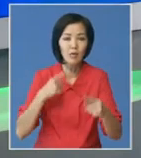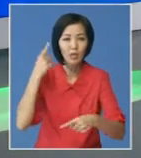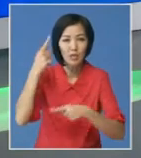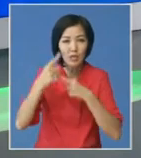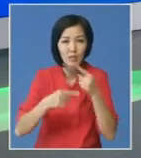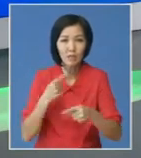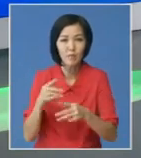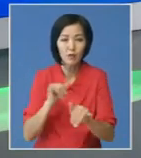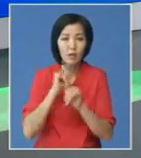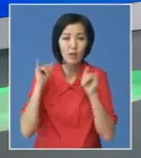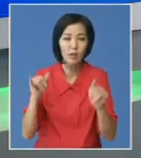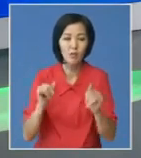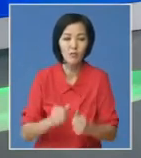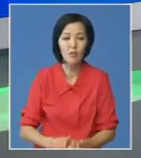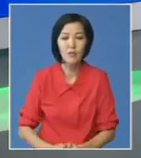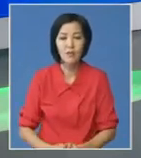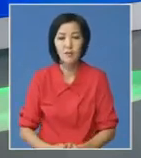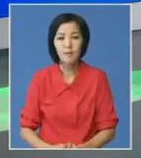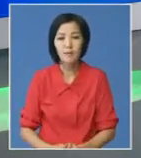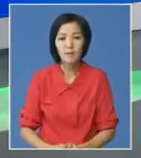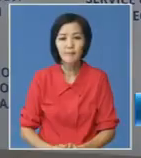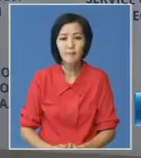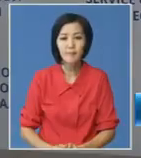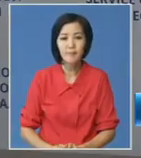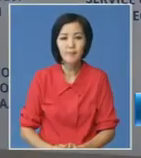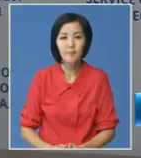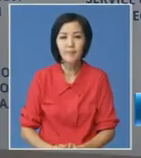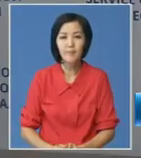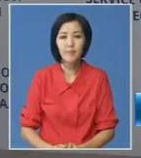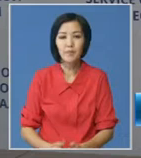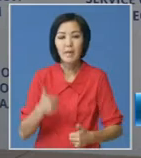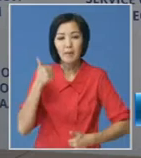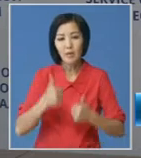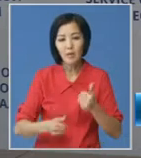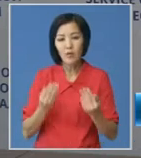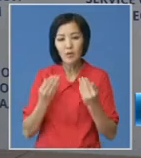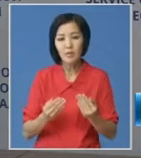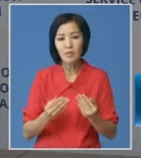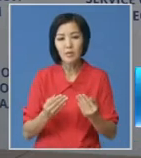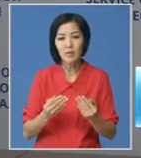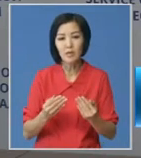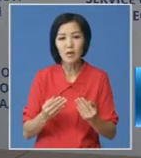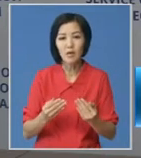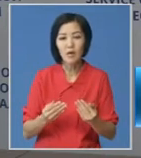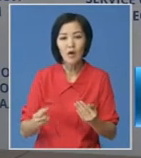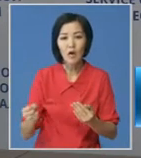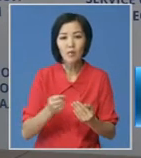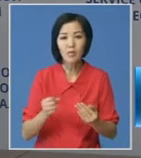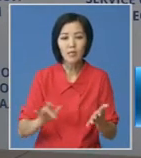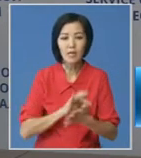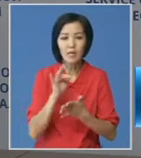дәстүрін нығайту дейді ұйымдастырушылар. Бұл байқау қазіргі уақытта аудандық қалалық деңгейлерде өткізіліп